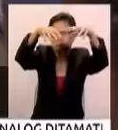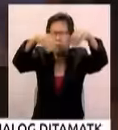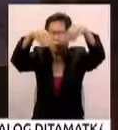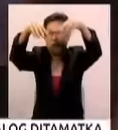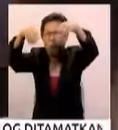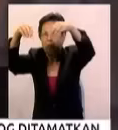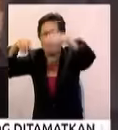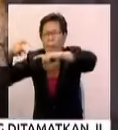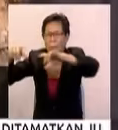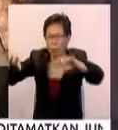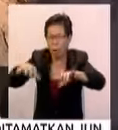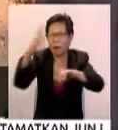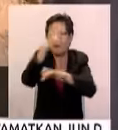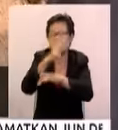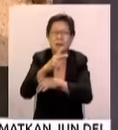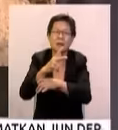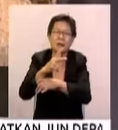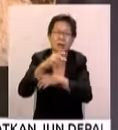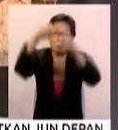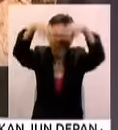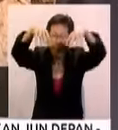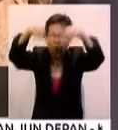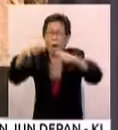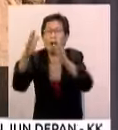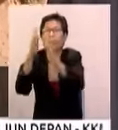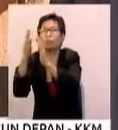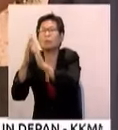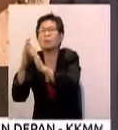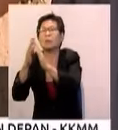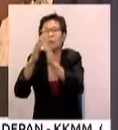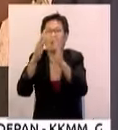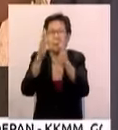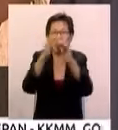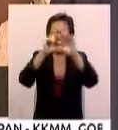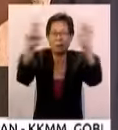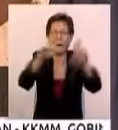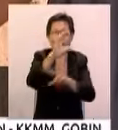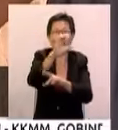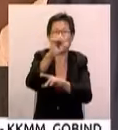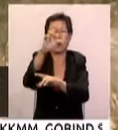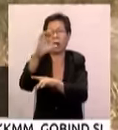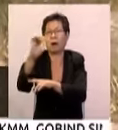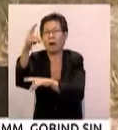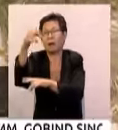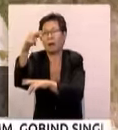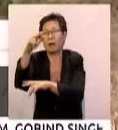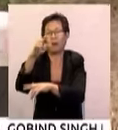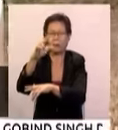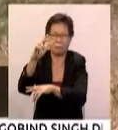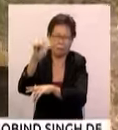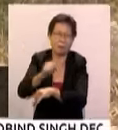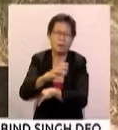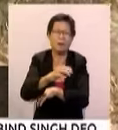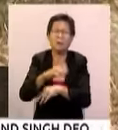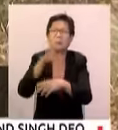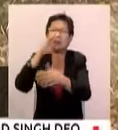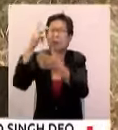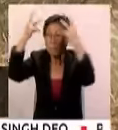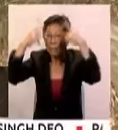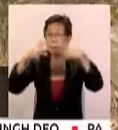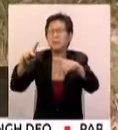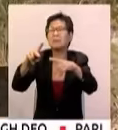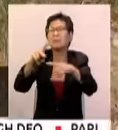dilaksanakan kerajaan, antara yang terjejas teruk kota raya Caracas. Mereka menyalahkan Presiden Nicolas Maduro dan musuh politiknya Juan